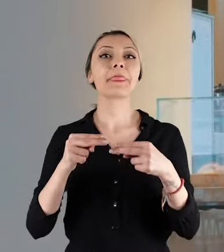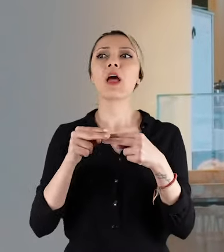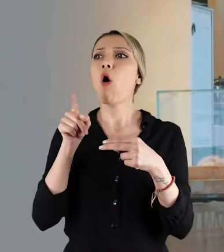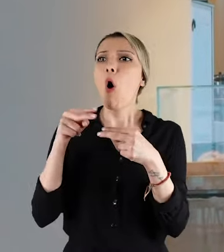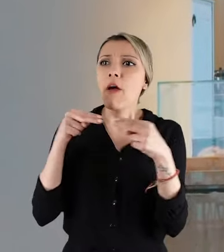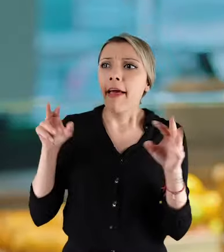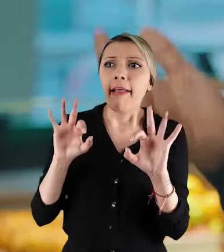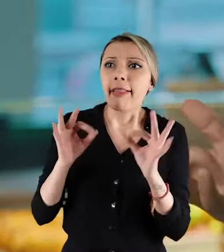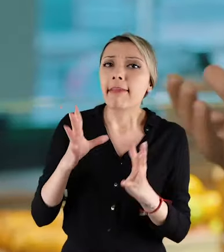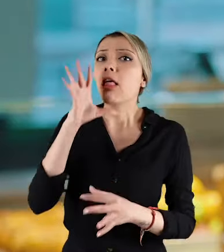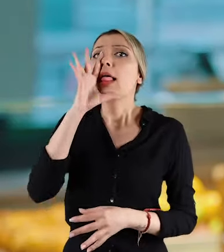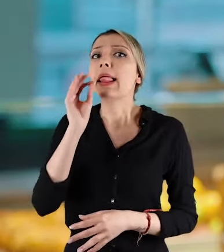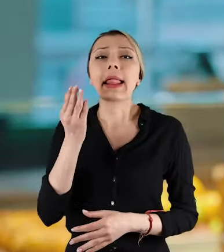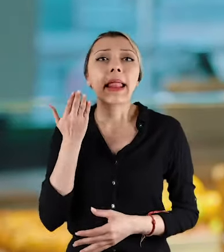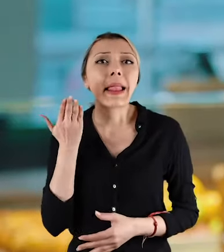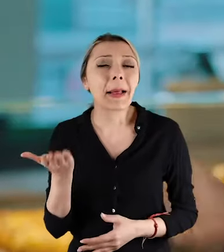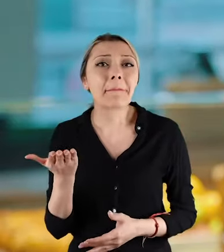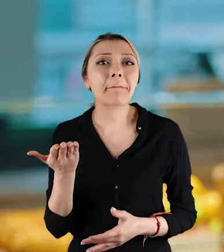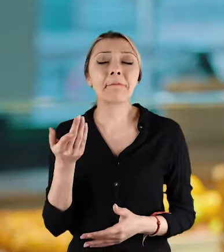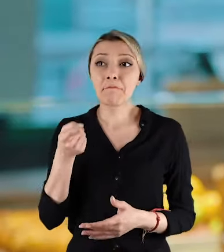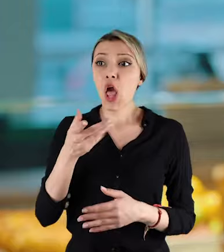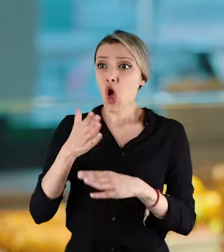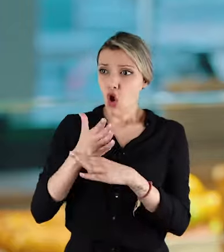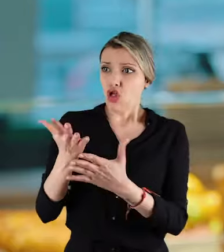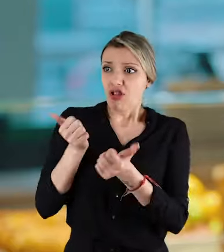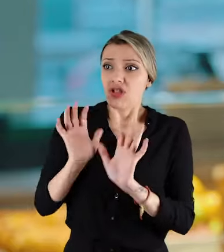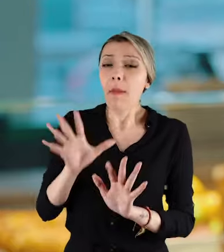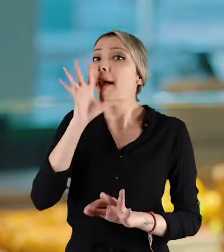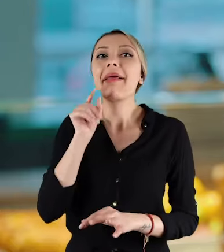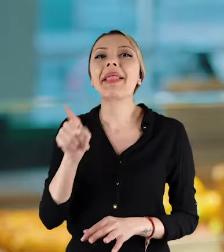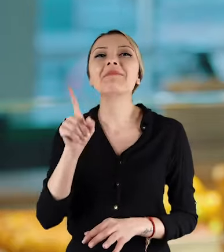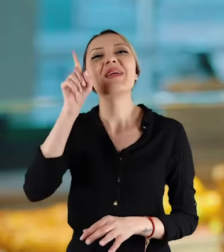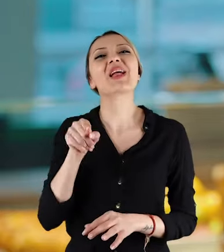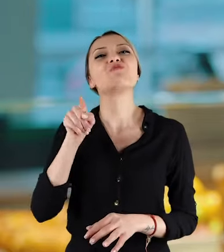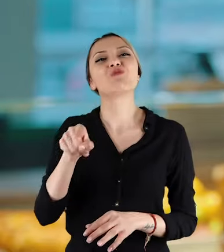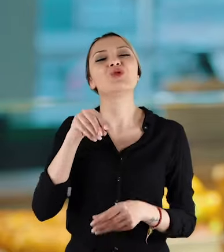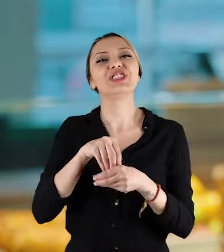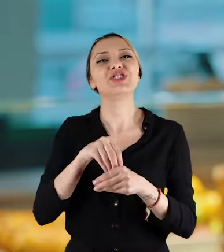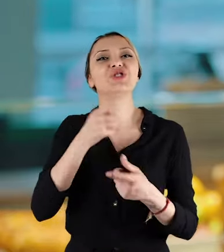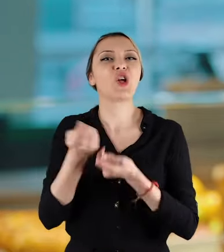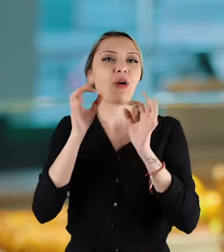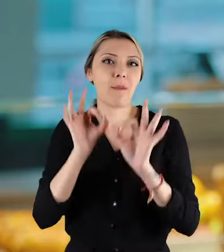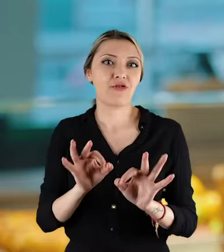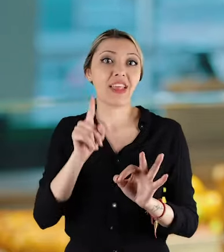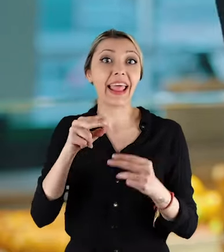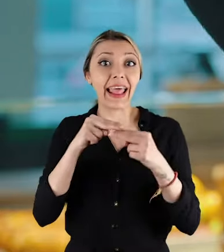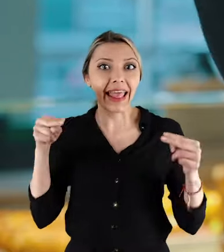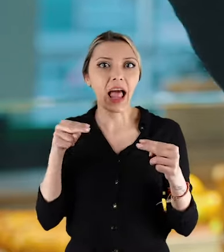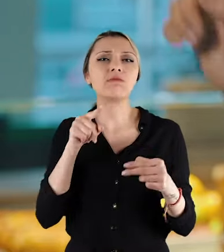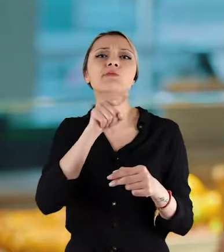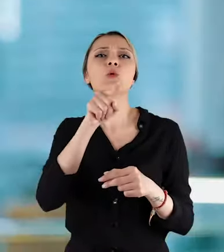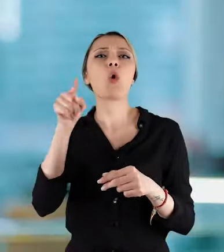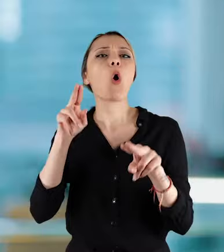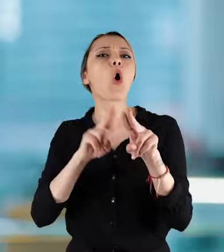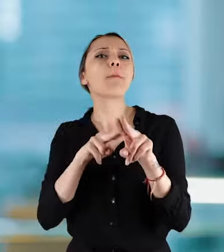Hikayeleri nasıl? Neredeler? Kim bu üreticiler? Hani birilerinden ürün alacağız ama kim onlar? Önce onu tanımak istedik. İlk baştaki hikayede bu şekilde birkaç